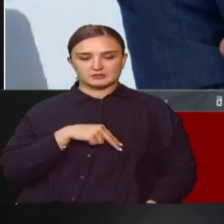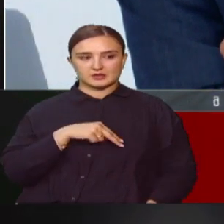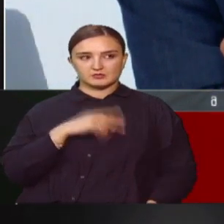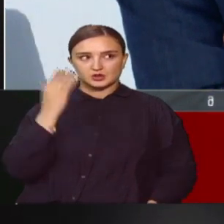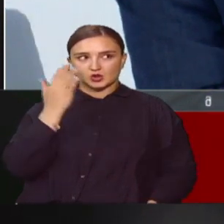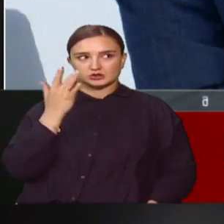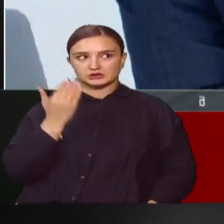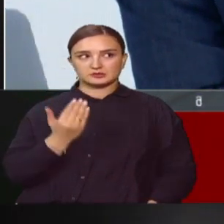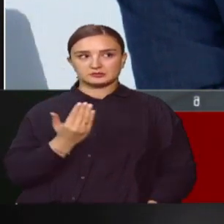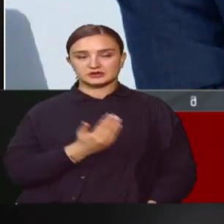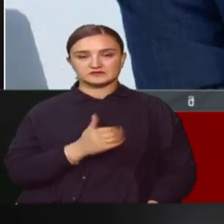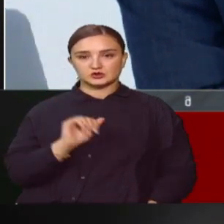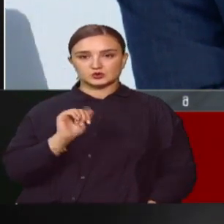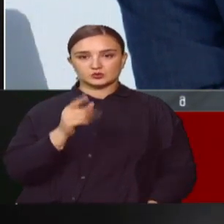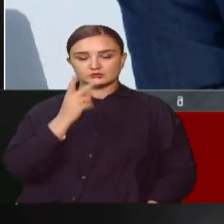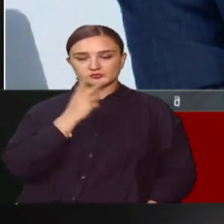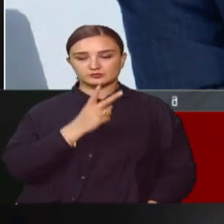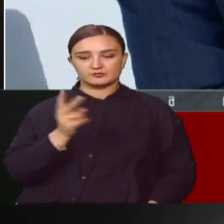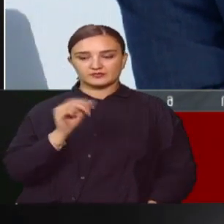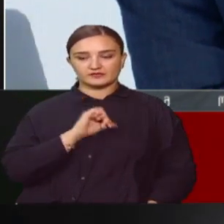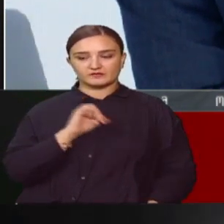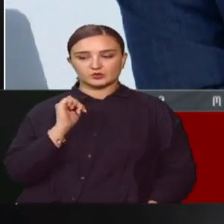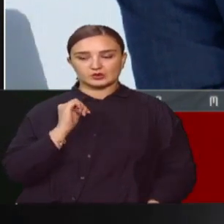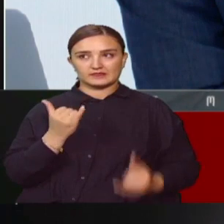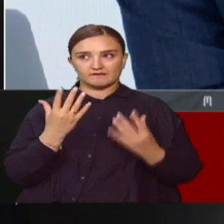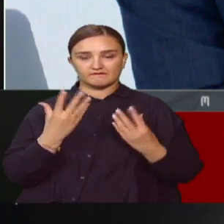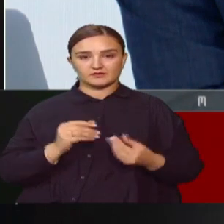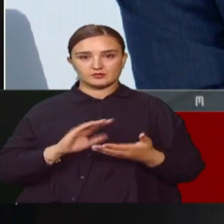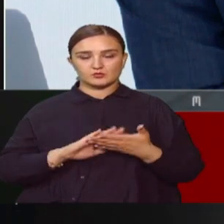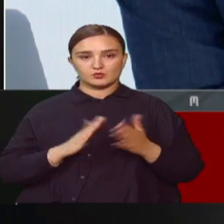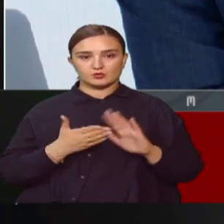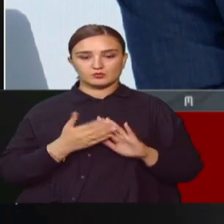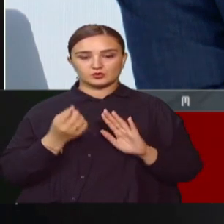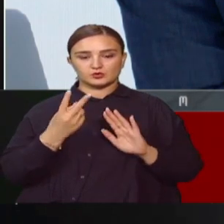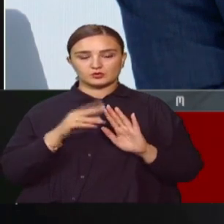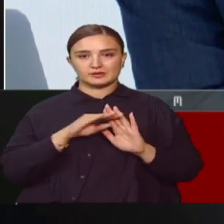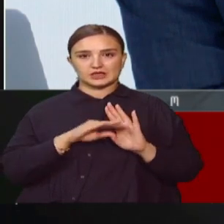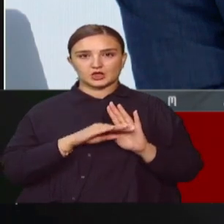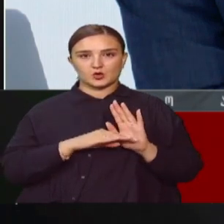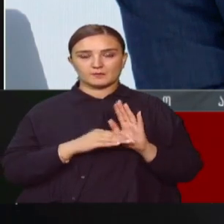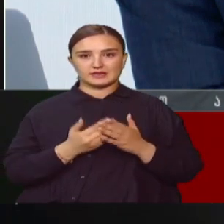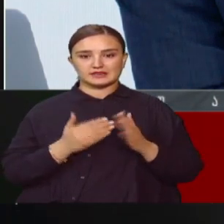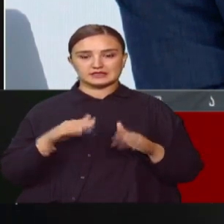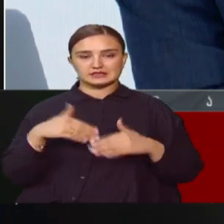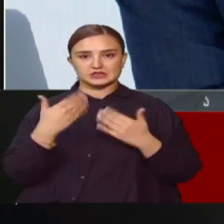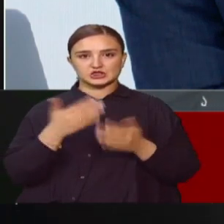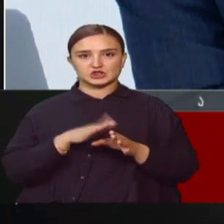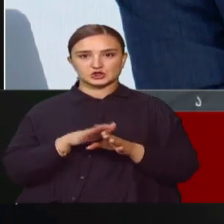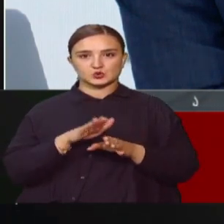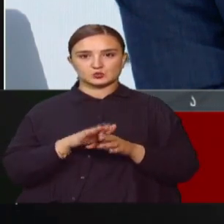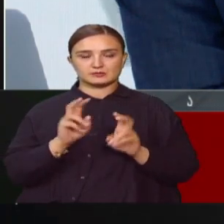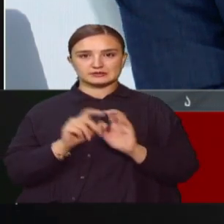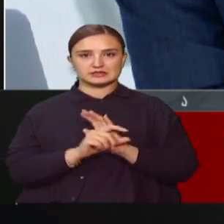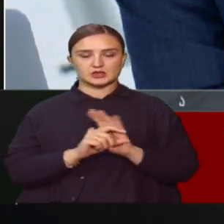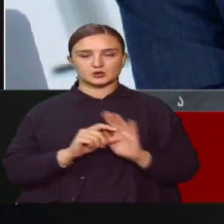umbraule subistuis. Rogor, credeau tot cu un adres de gomare obit, tormeti recomandații și sunt lebi status.